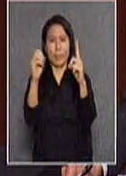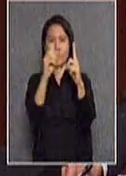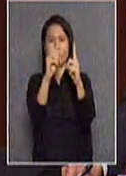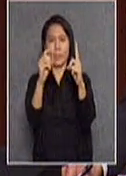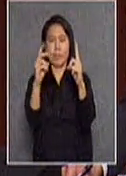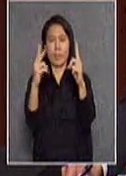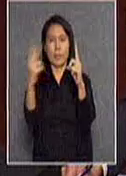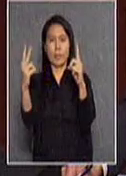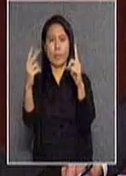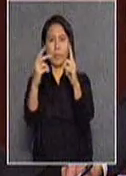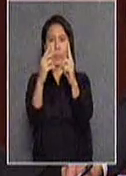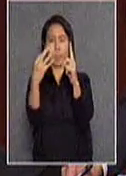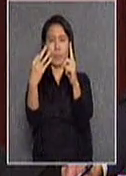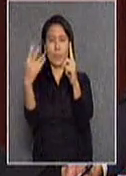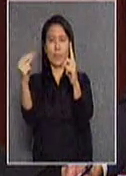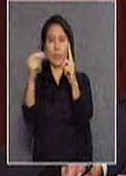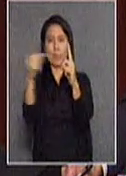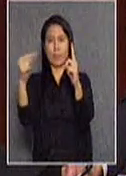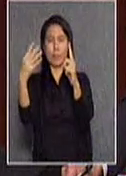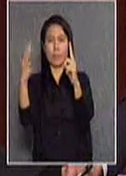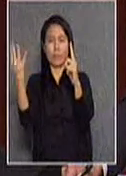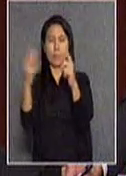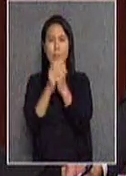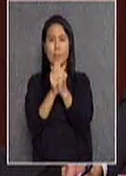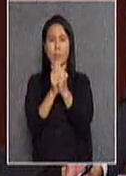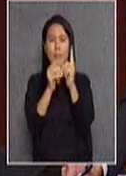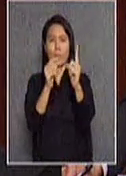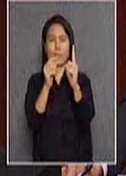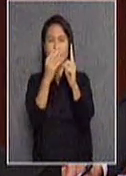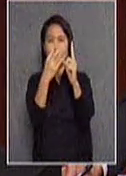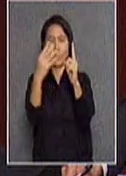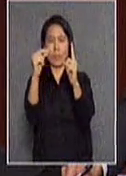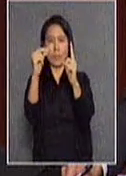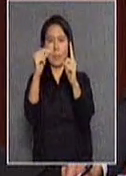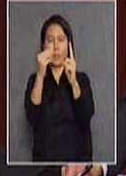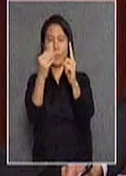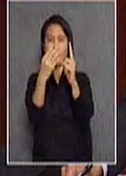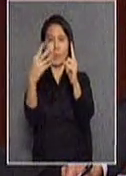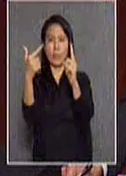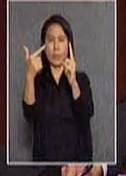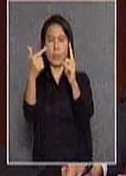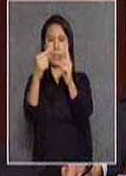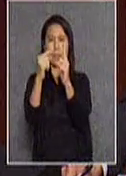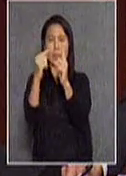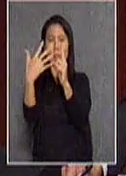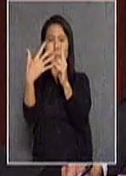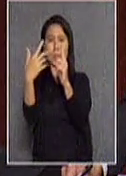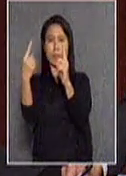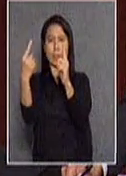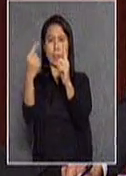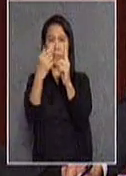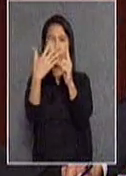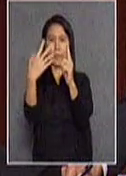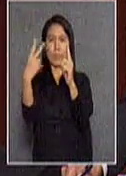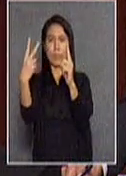122、137至144、147、148、151、